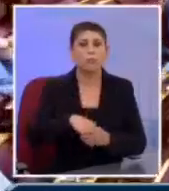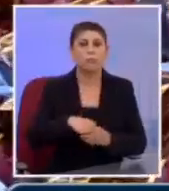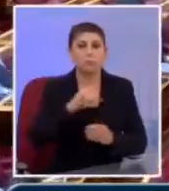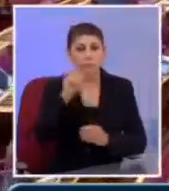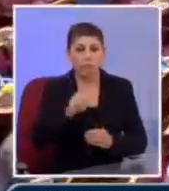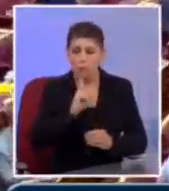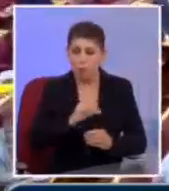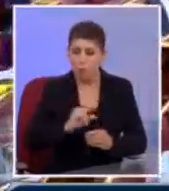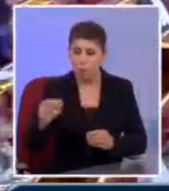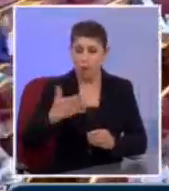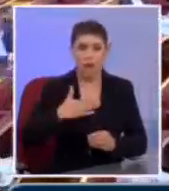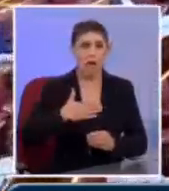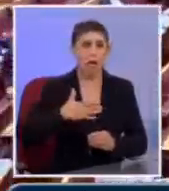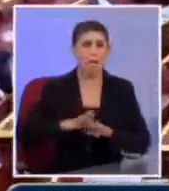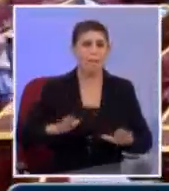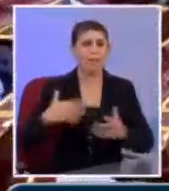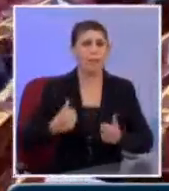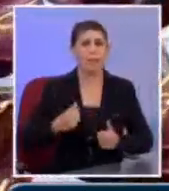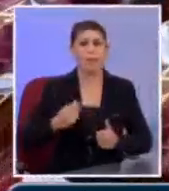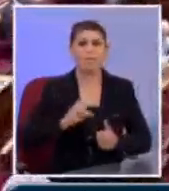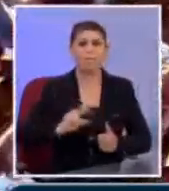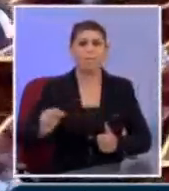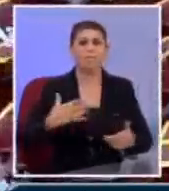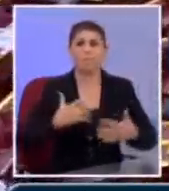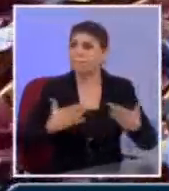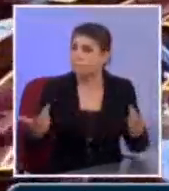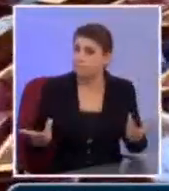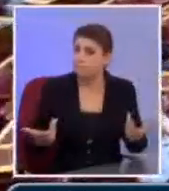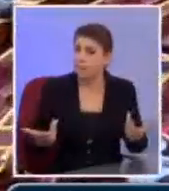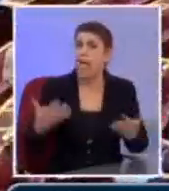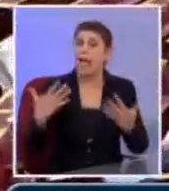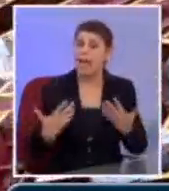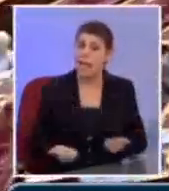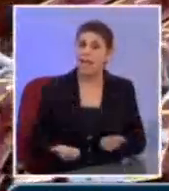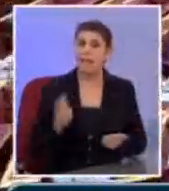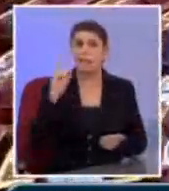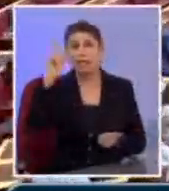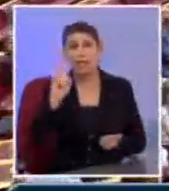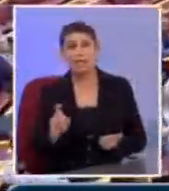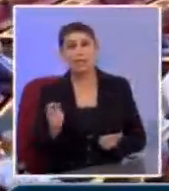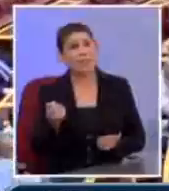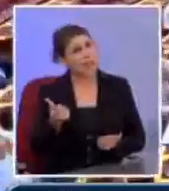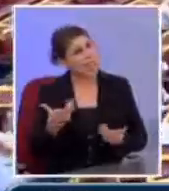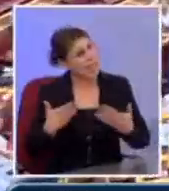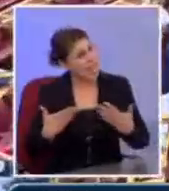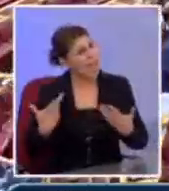παιδιά? Έχουνε τις ίδιες αγωνίες? Έχουνε τις ίδιες ίσως λίγες χαρές?